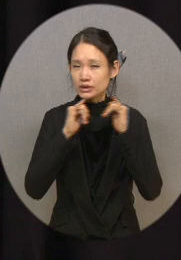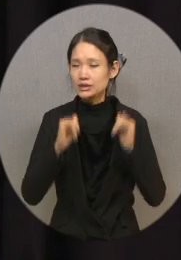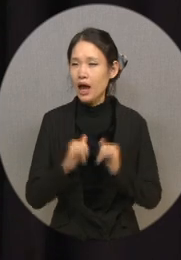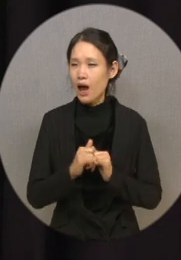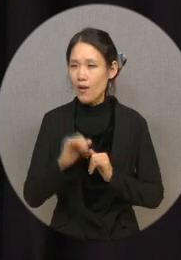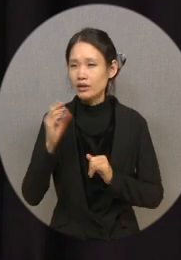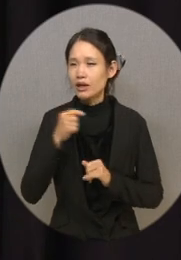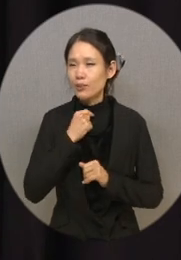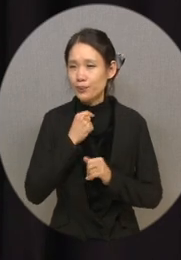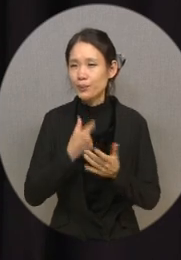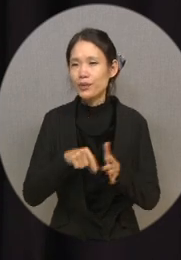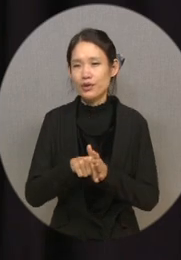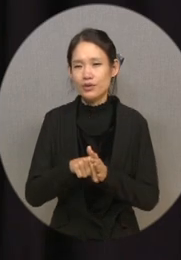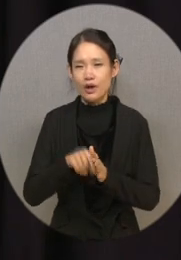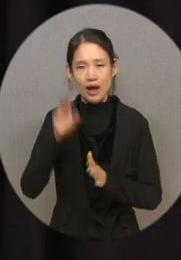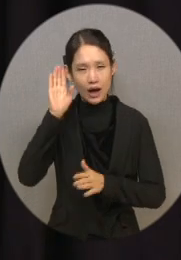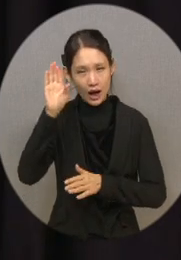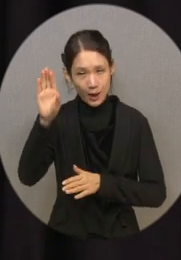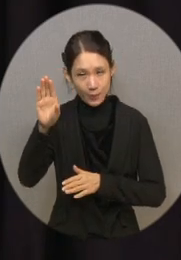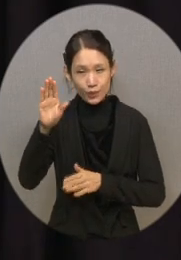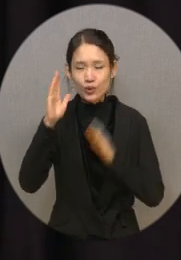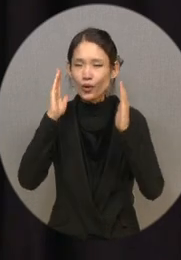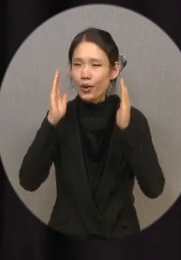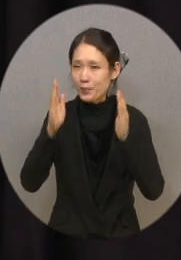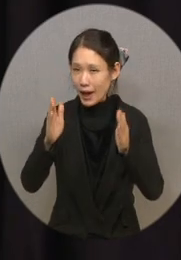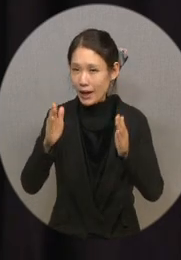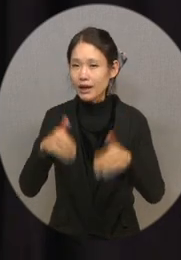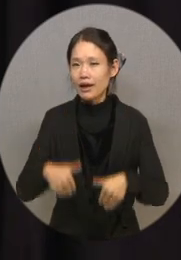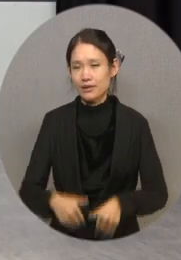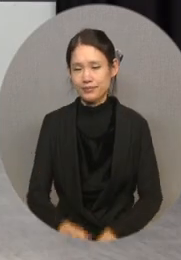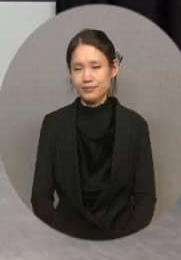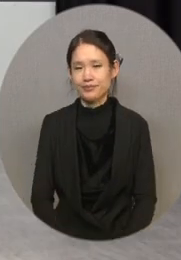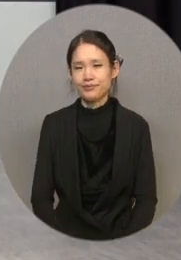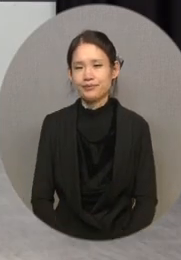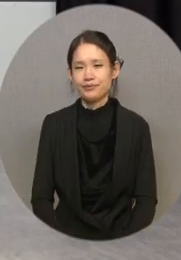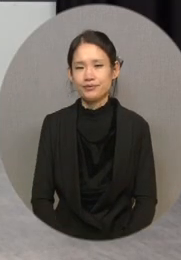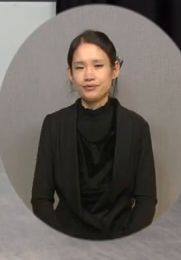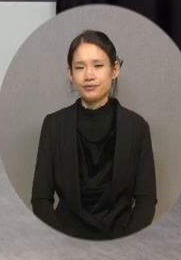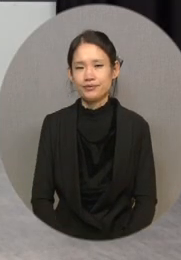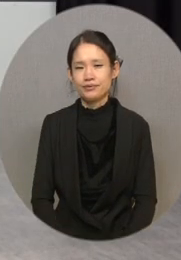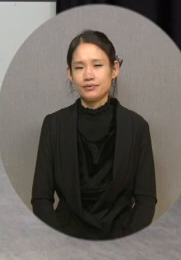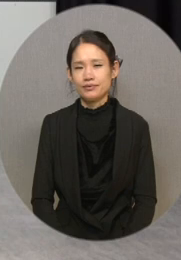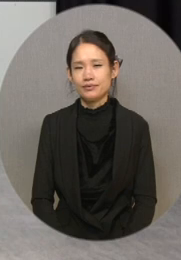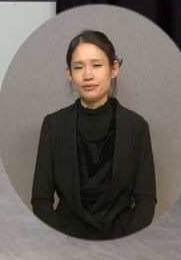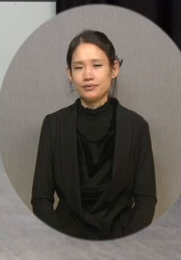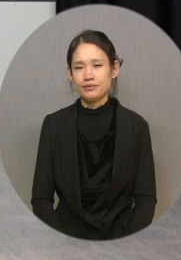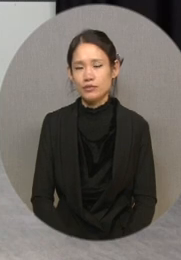것이 우리 사회가 가야 될 방향이다. 이런 생각을 갖습니다. 그러니까 이제